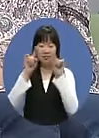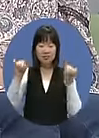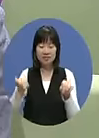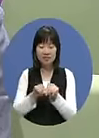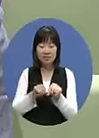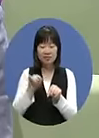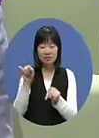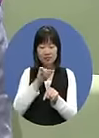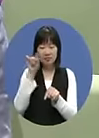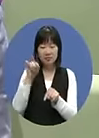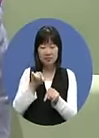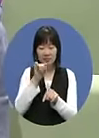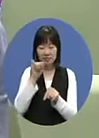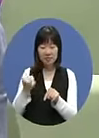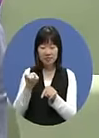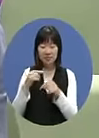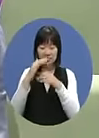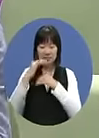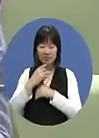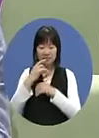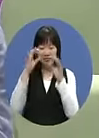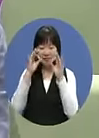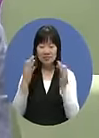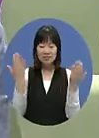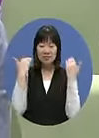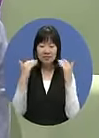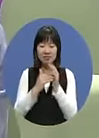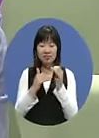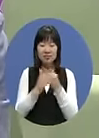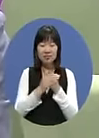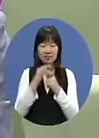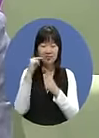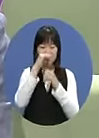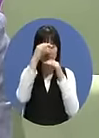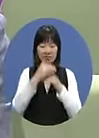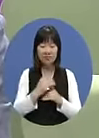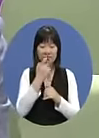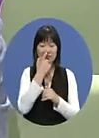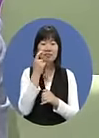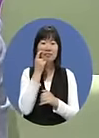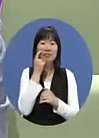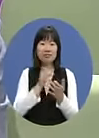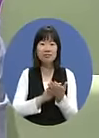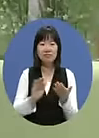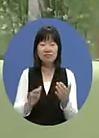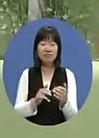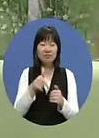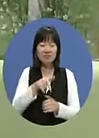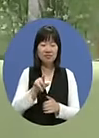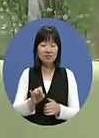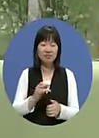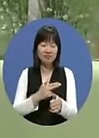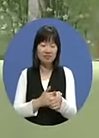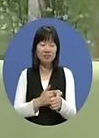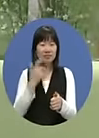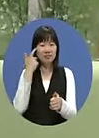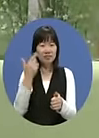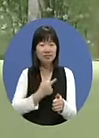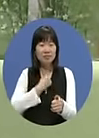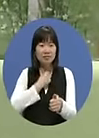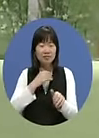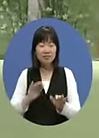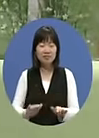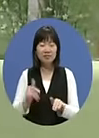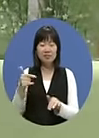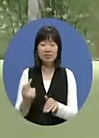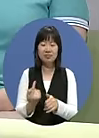치거나 별표 친 내용들만 보고 지나가기 때문에 그 체계를 못 배우는 거죠. 그렇군요. 우리 강 선생님은 어떻게 생각하시는지 의견 듣고 싶어요. 저도